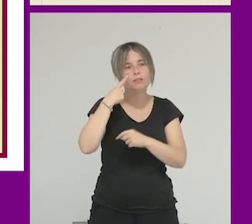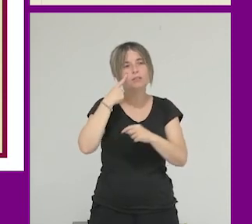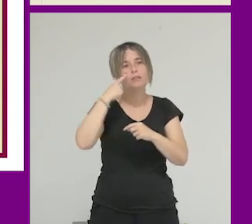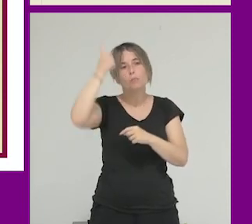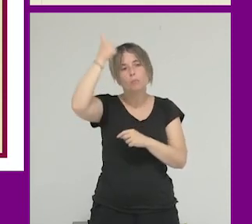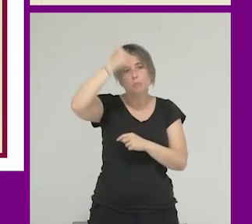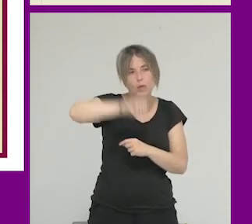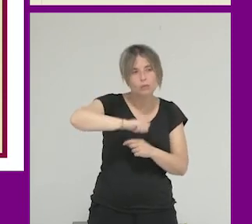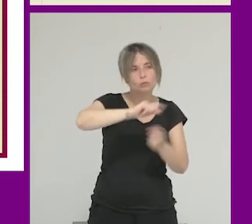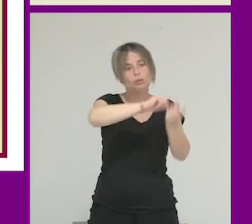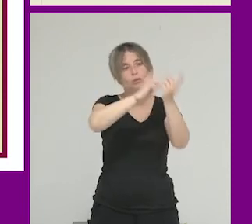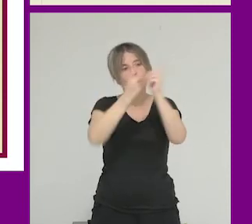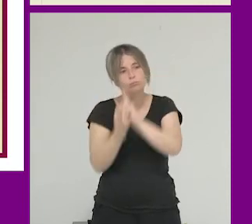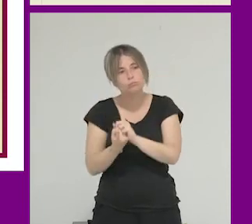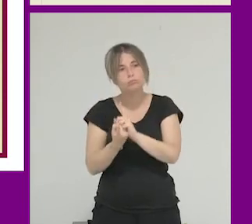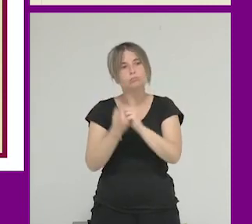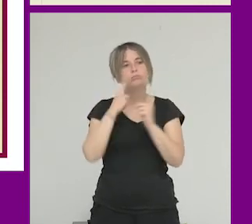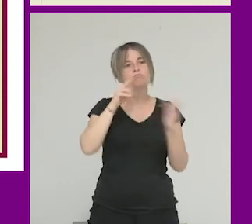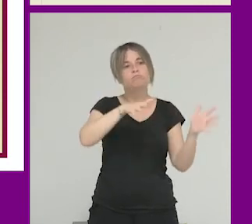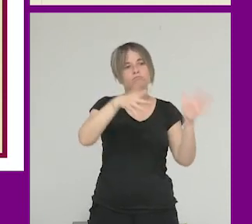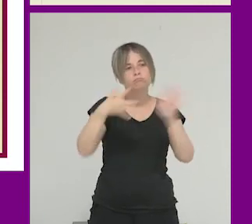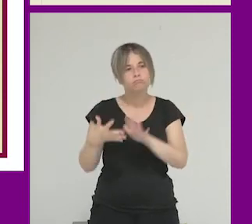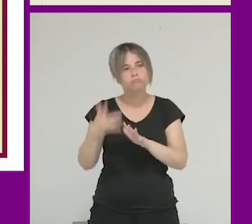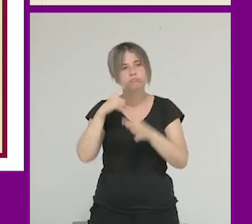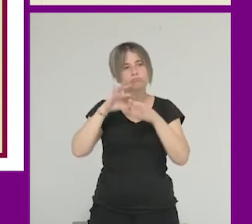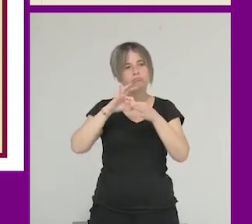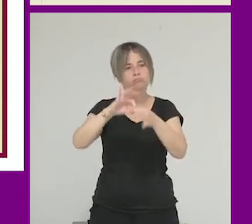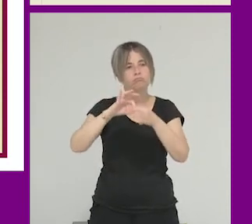maskulinitatea eta ekatasuna eta baina zelan harreman hori